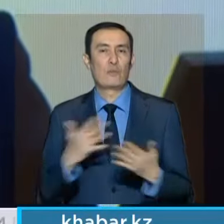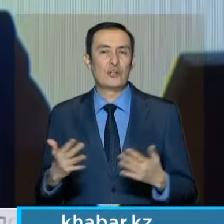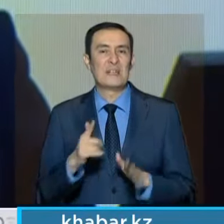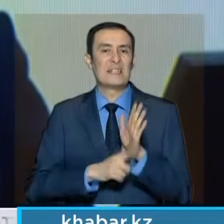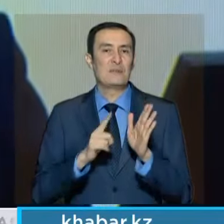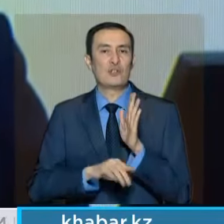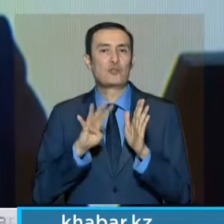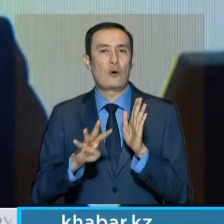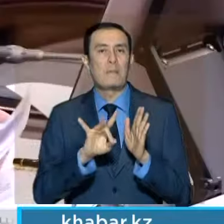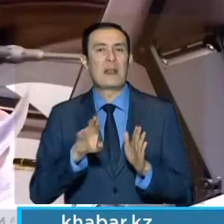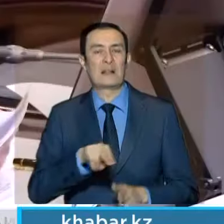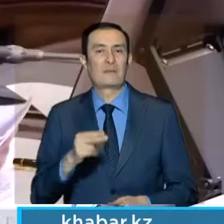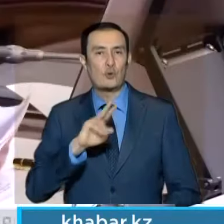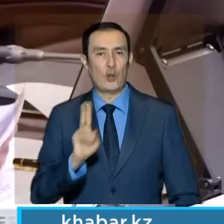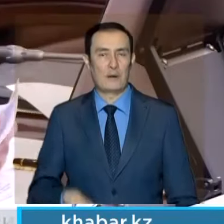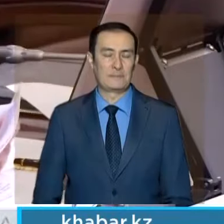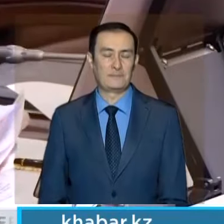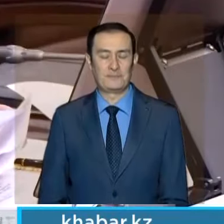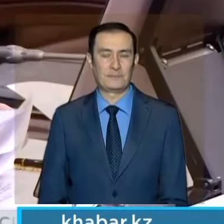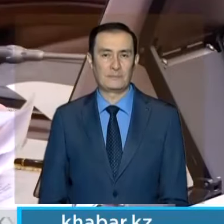74 млрд долларов это мы закупили современ